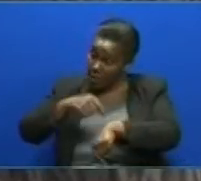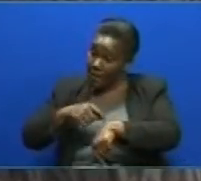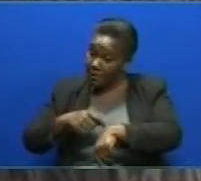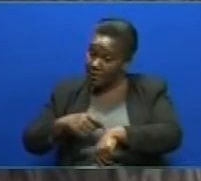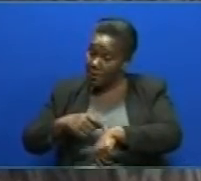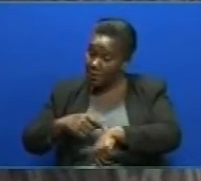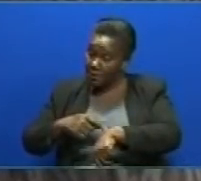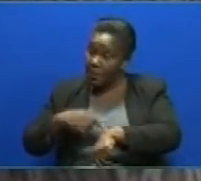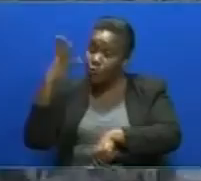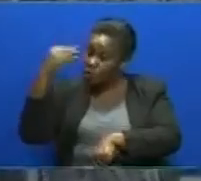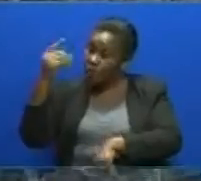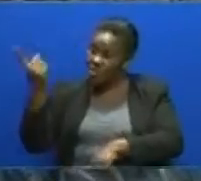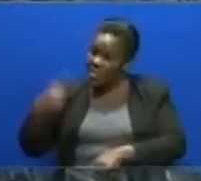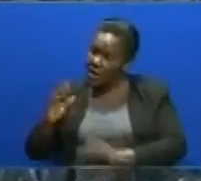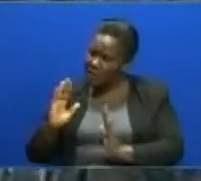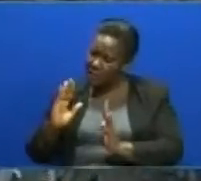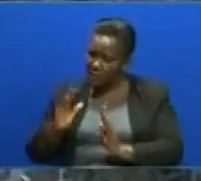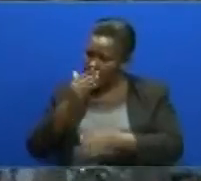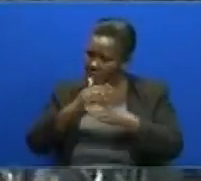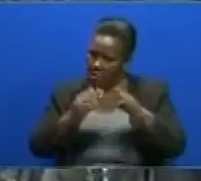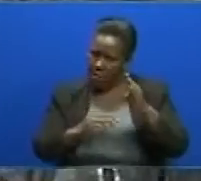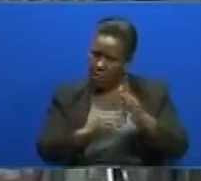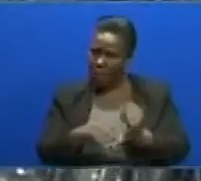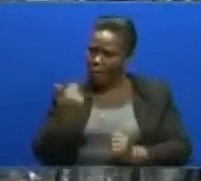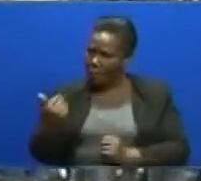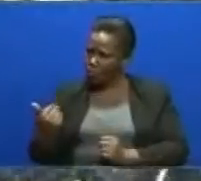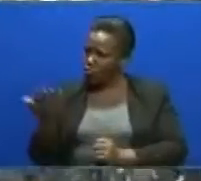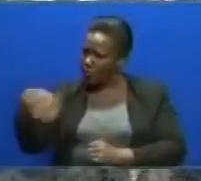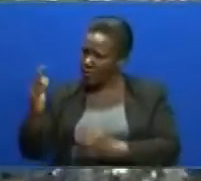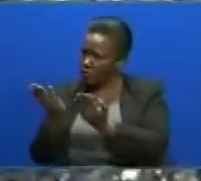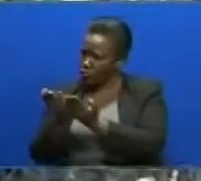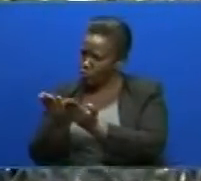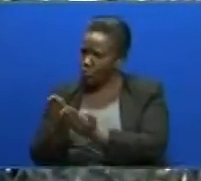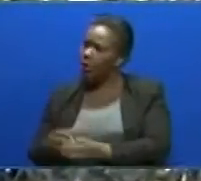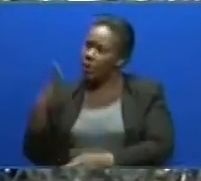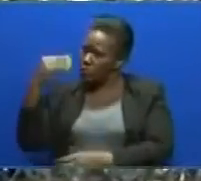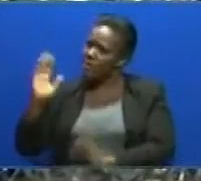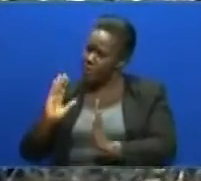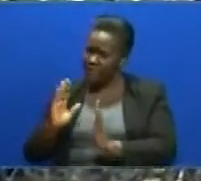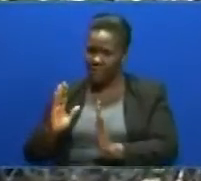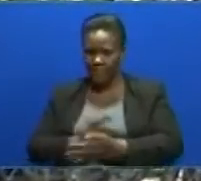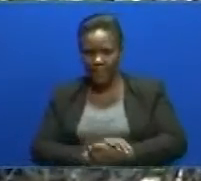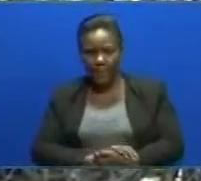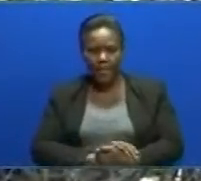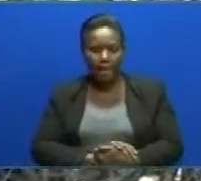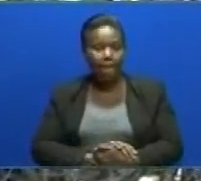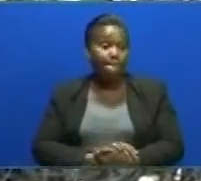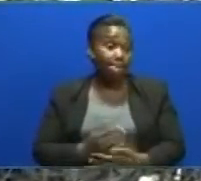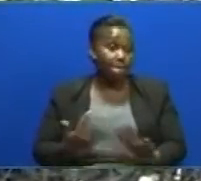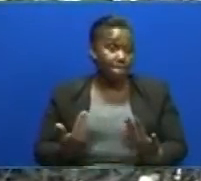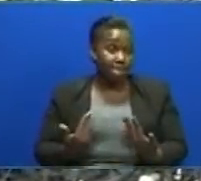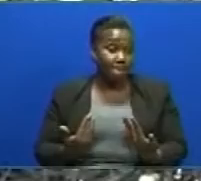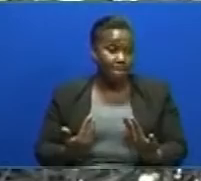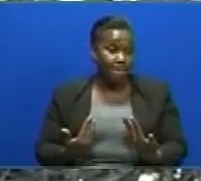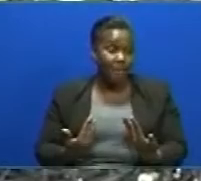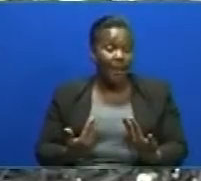ndani ya maambukizi ya virusi vya ukimwi. Winfrida ana HIV na hapa anazungumza na vijana na